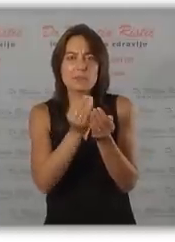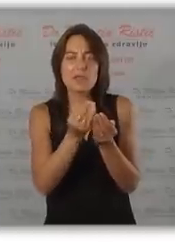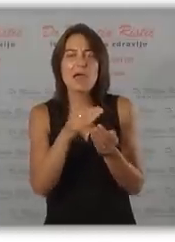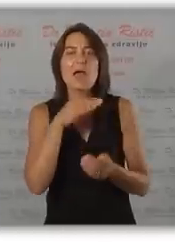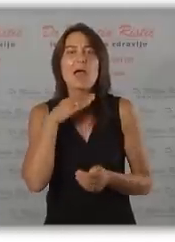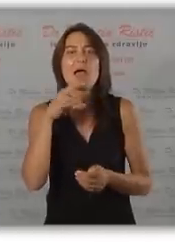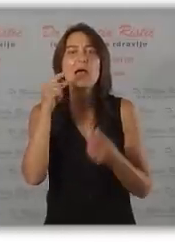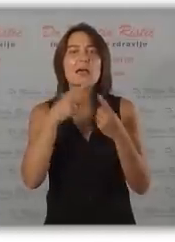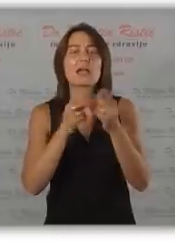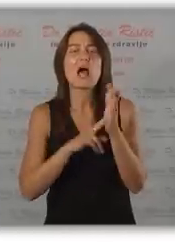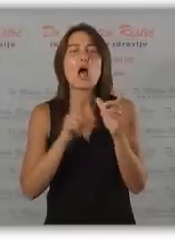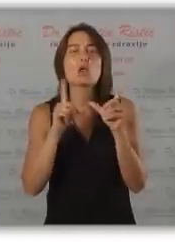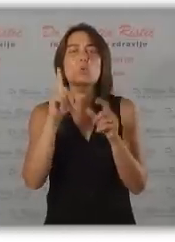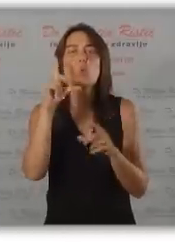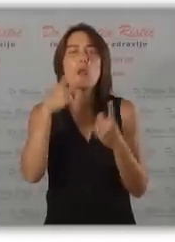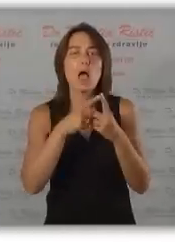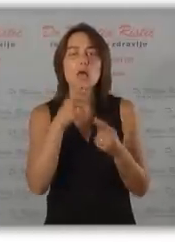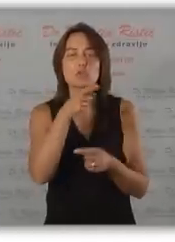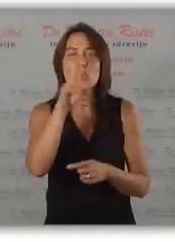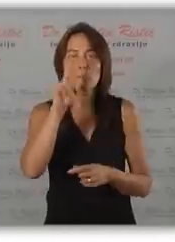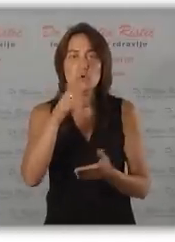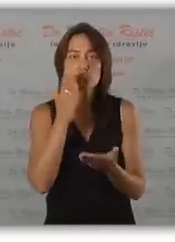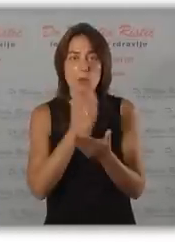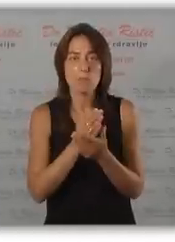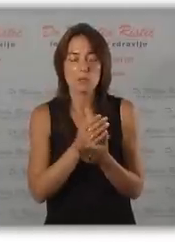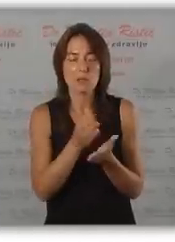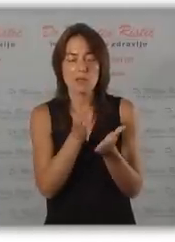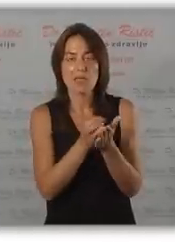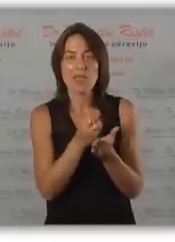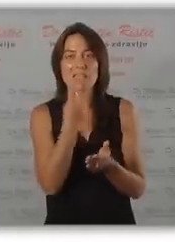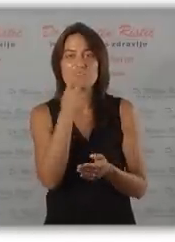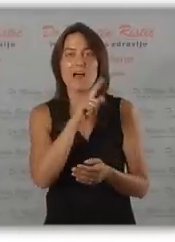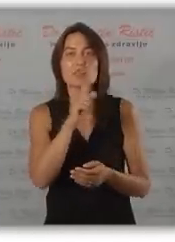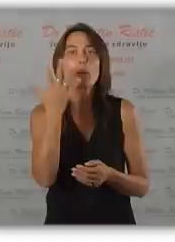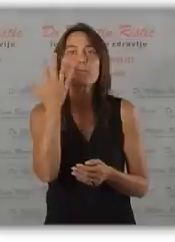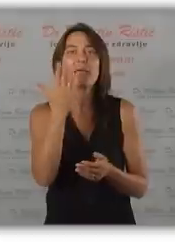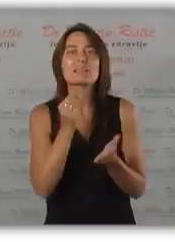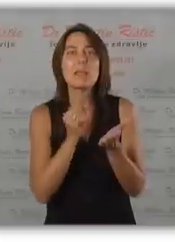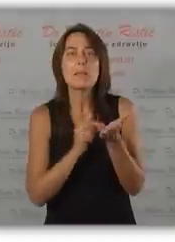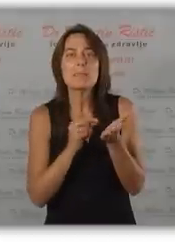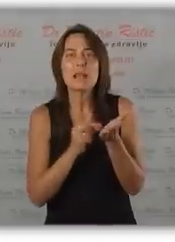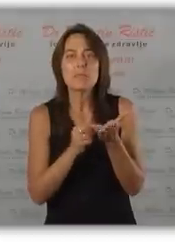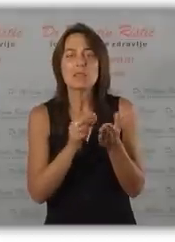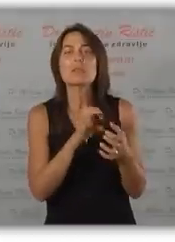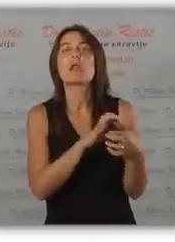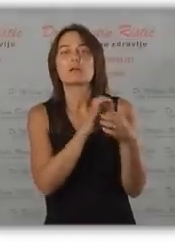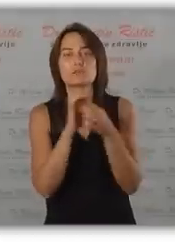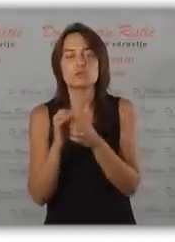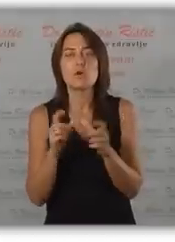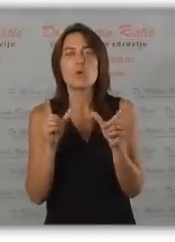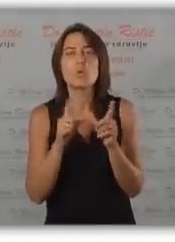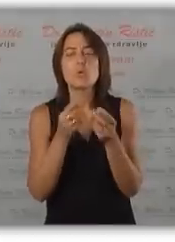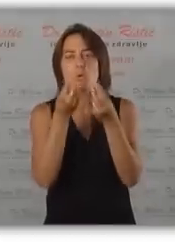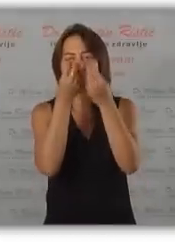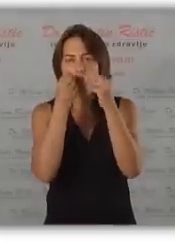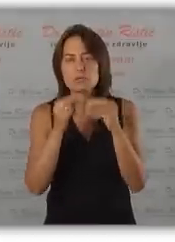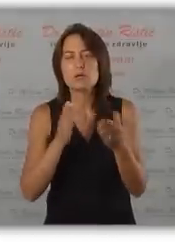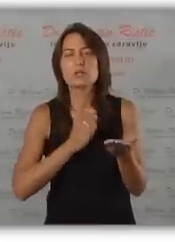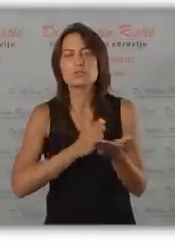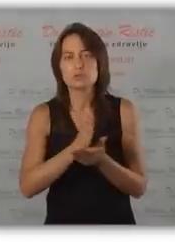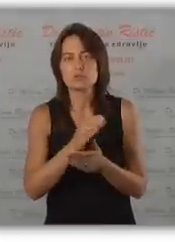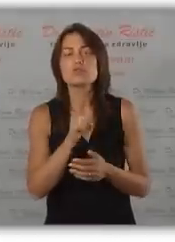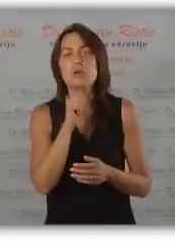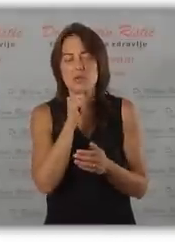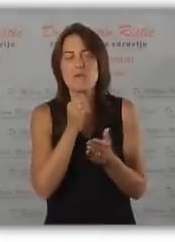koju mi zovemo granulom. To granulomatozno tkivo može da bude prečnika 2 do 5 mm najčešće, a u